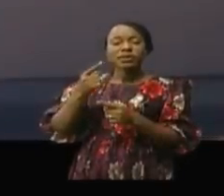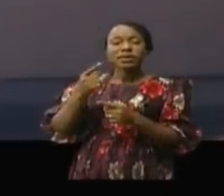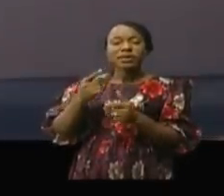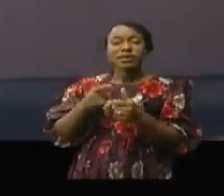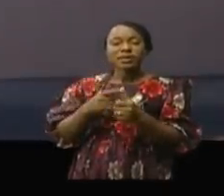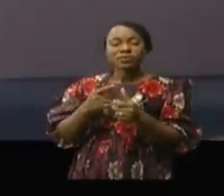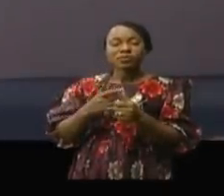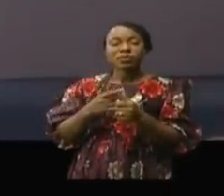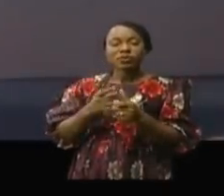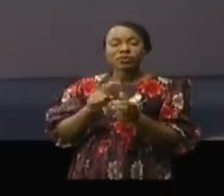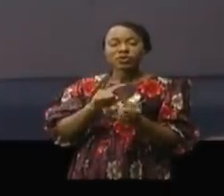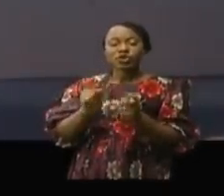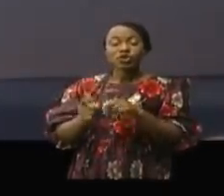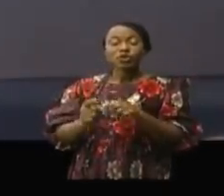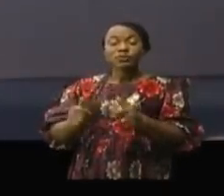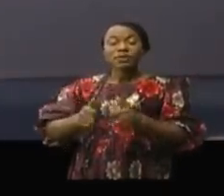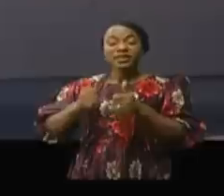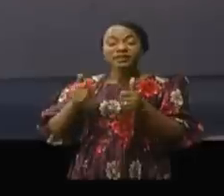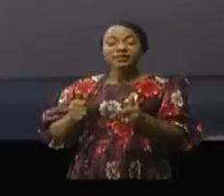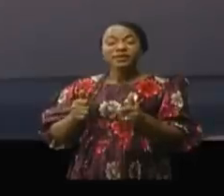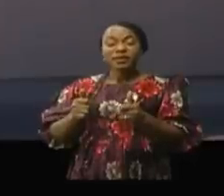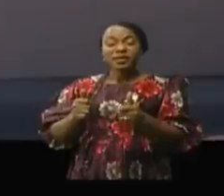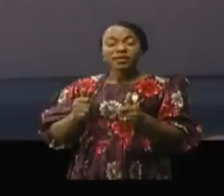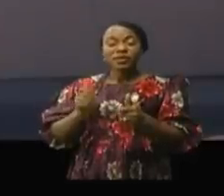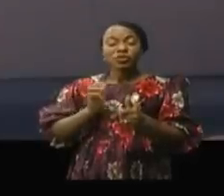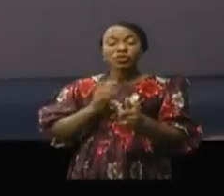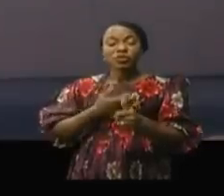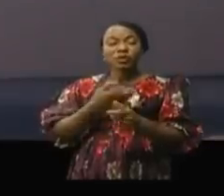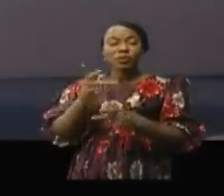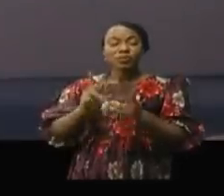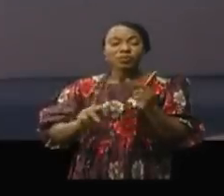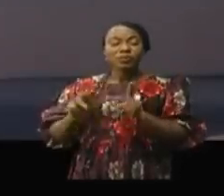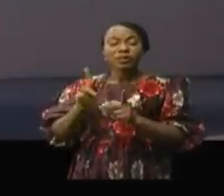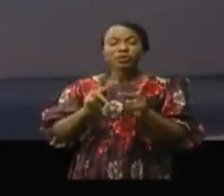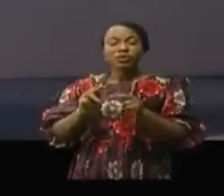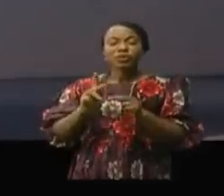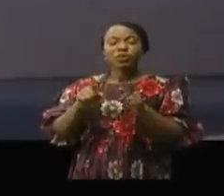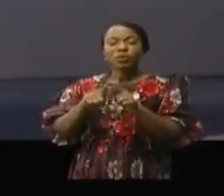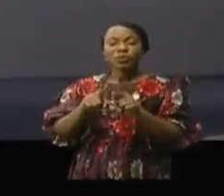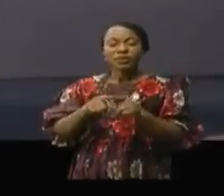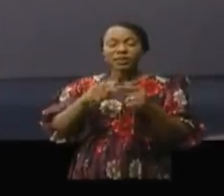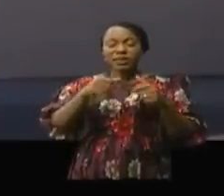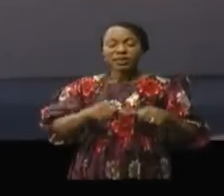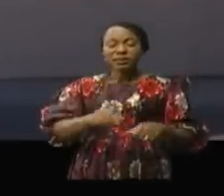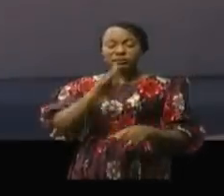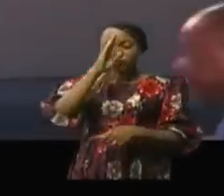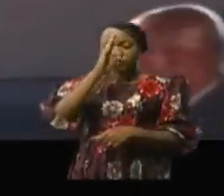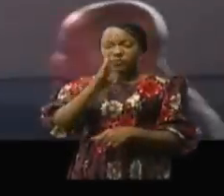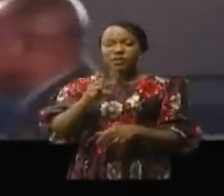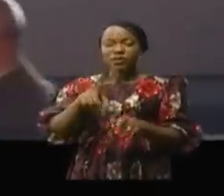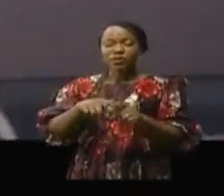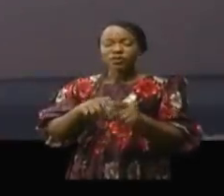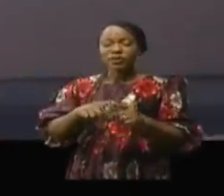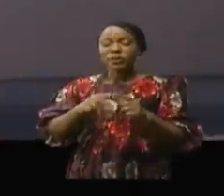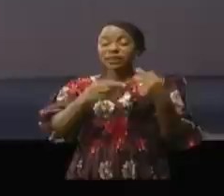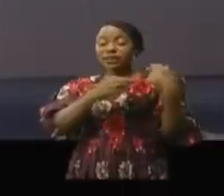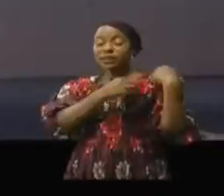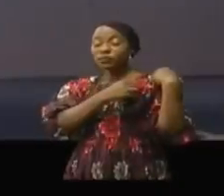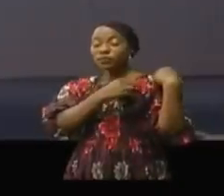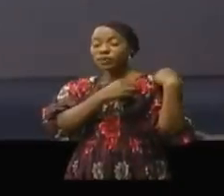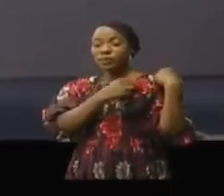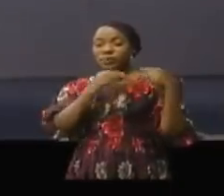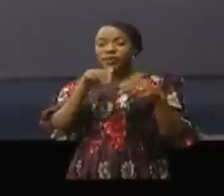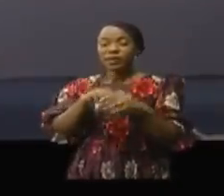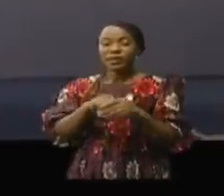de l'amélioration des conditions de vie de nos populations, tout en demeurant conscient et responsable quant